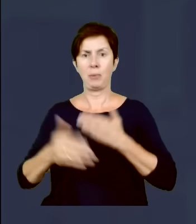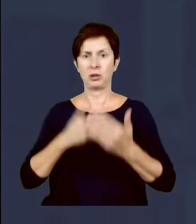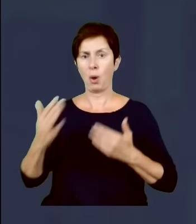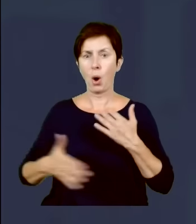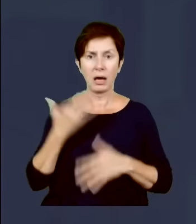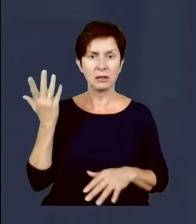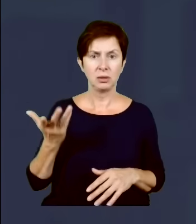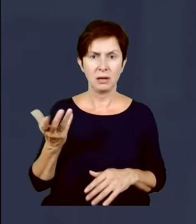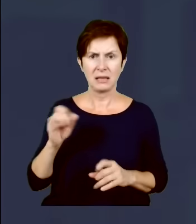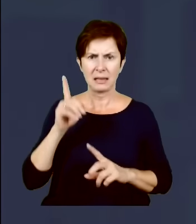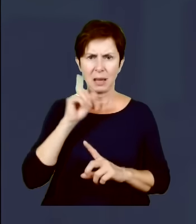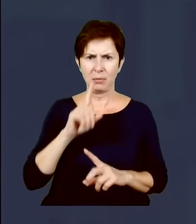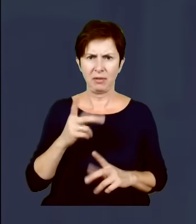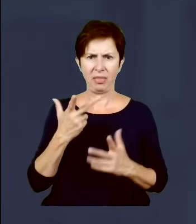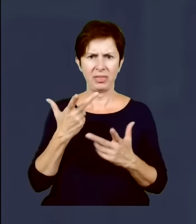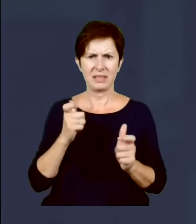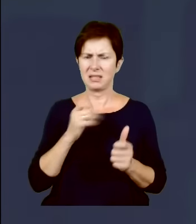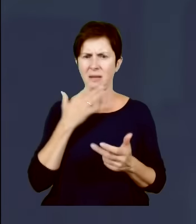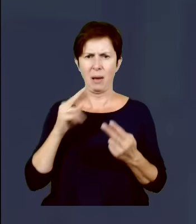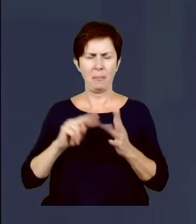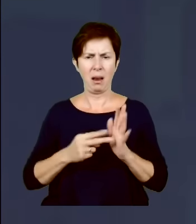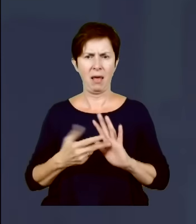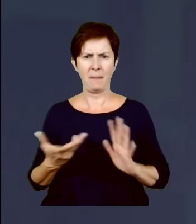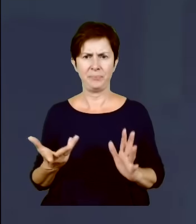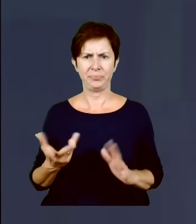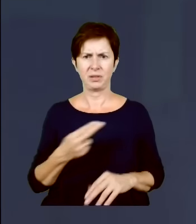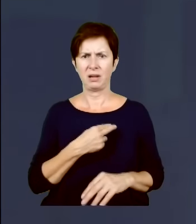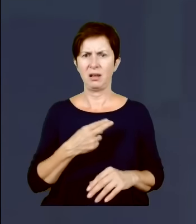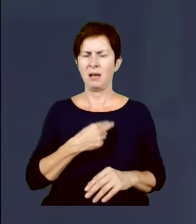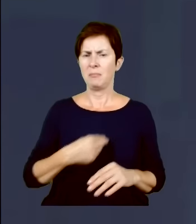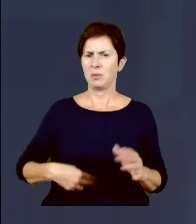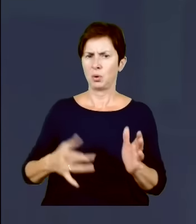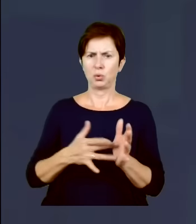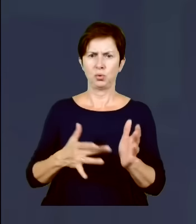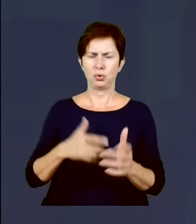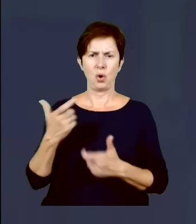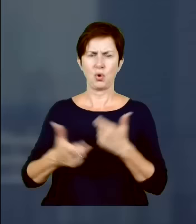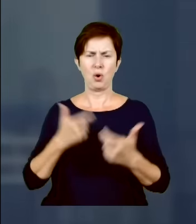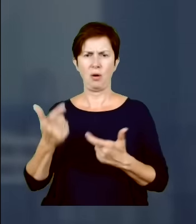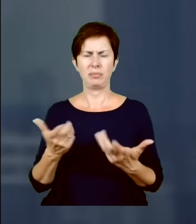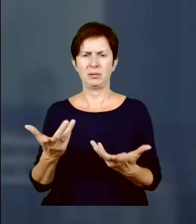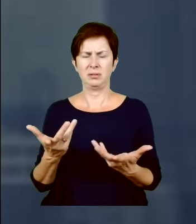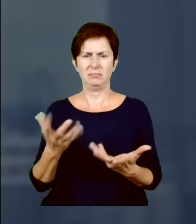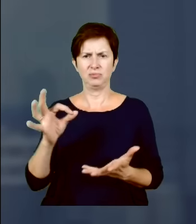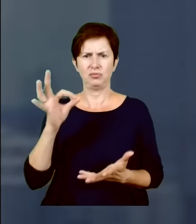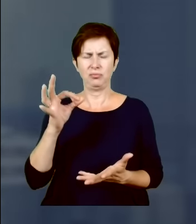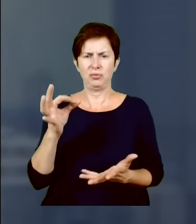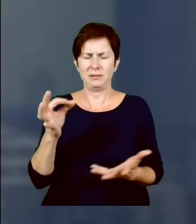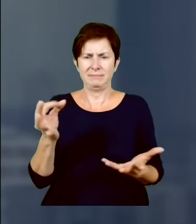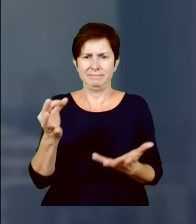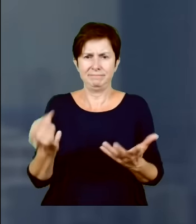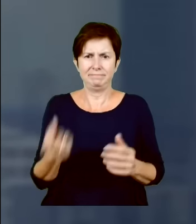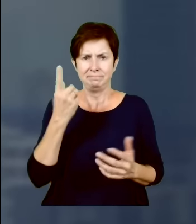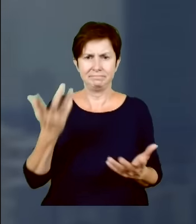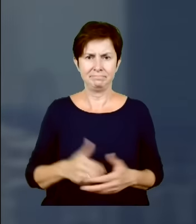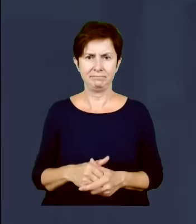właściwie tak naprawdę nic nie jest ustalone no Donald Tusk robi igrzyska dosłownie i w przenośni jak wida będzie aż się znajdzie